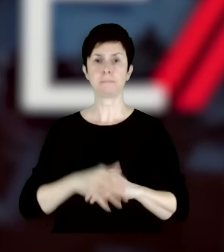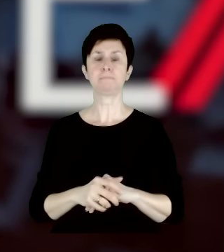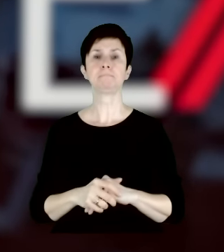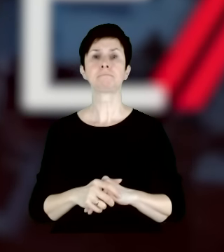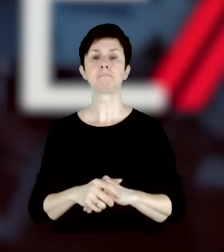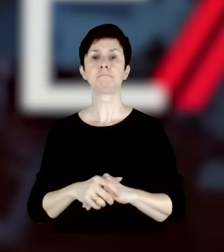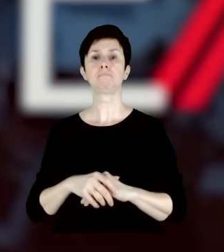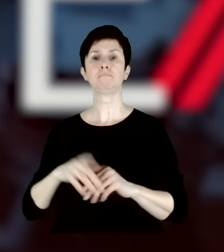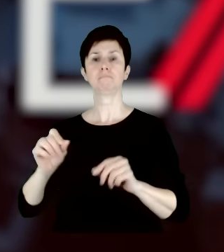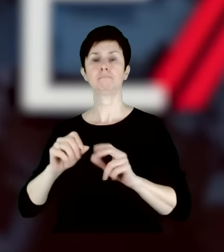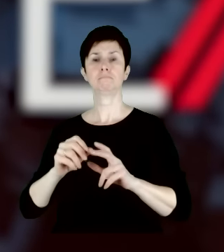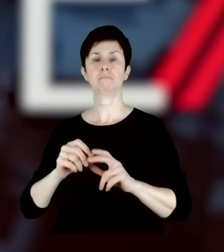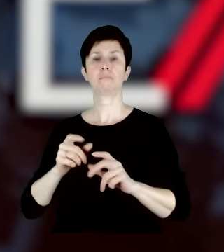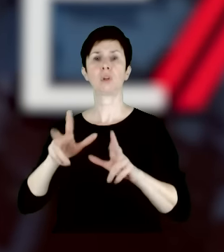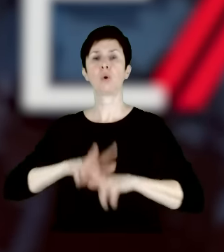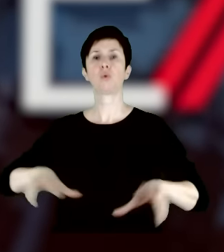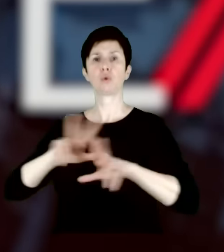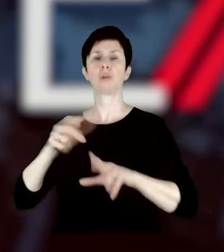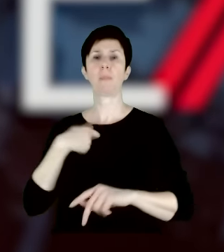rodziną został zamordowany za ukrywanie Żydów.